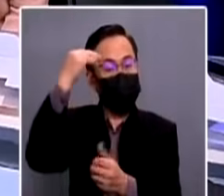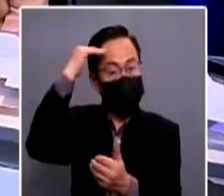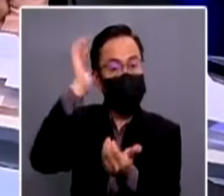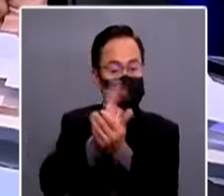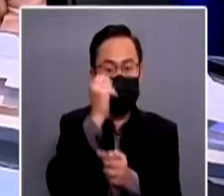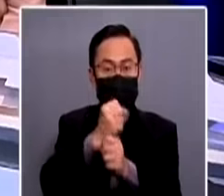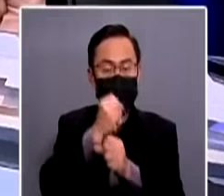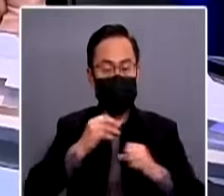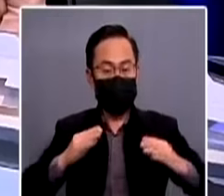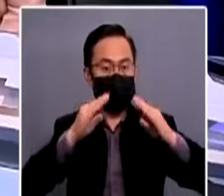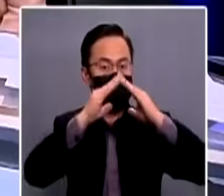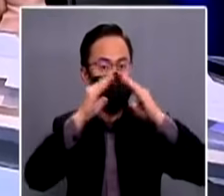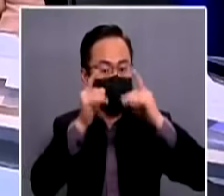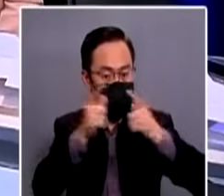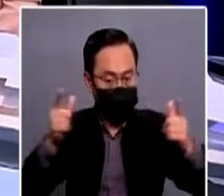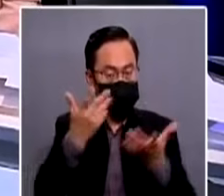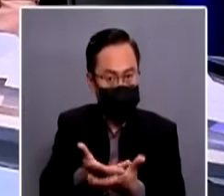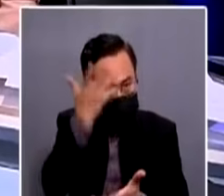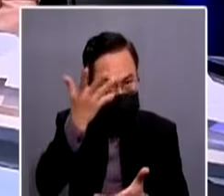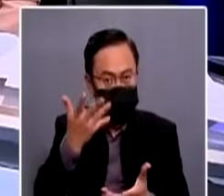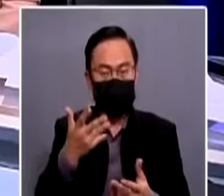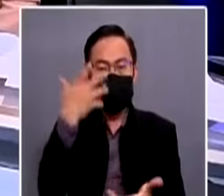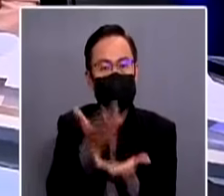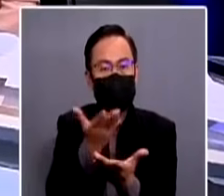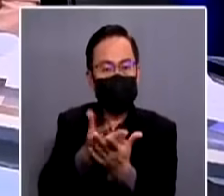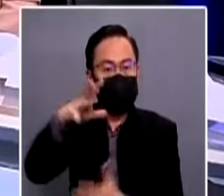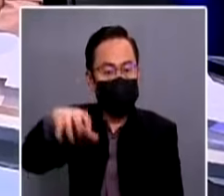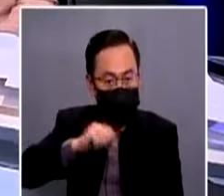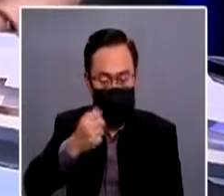ากขนาดนี้บ้านหรูรถหรูขนาดนี้ ขยายผลไปหลายประเด็น ใช่ ก็ต้องจับตาทุกประเด็นด้วย